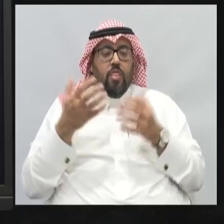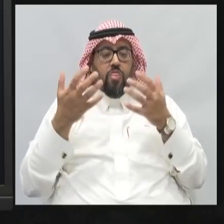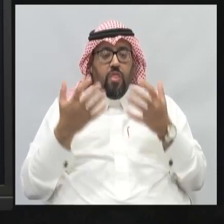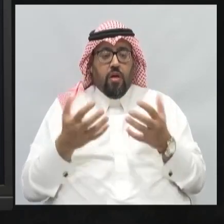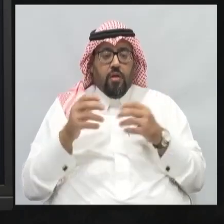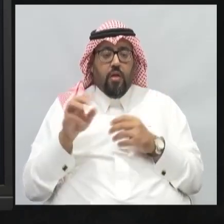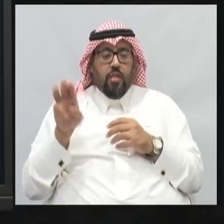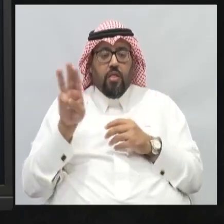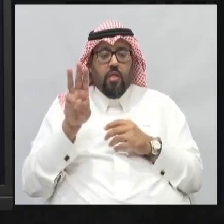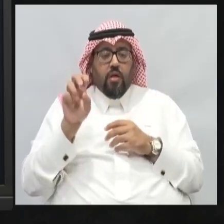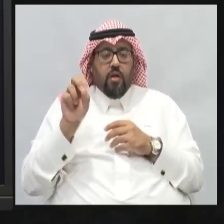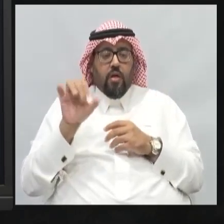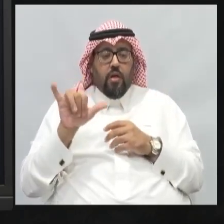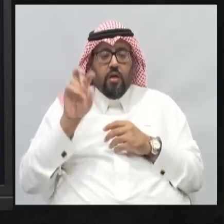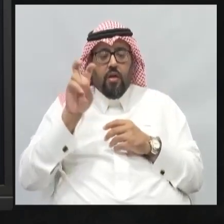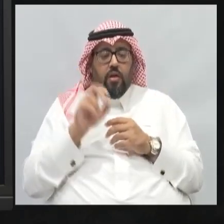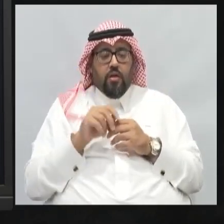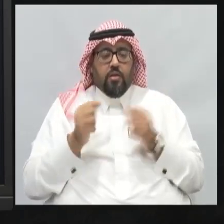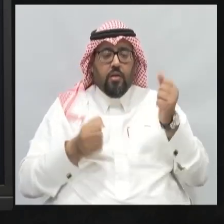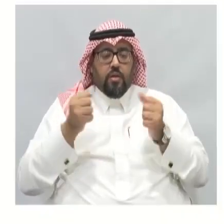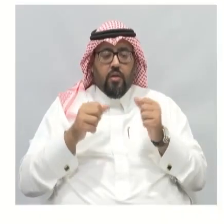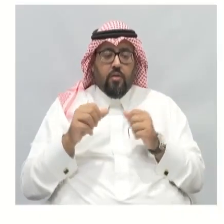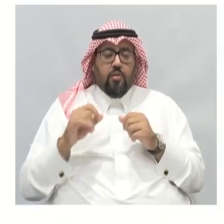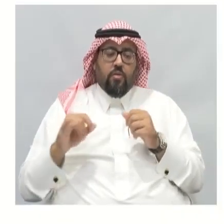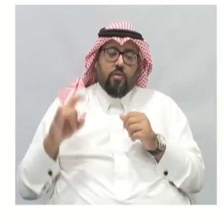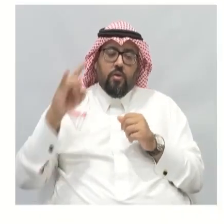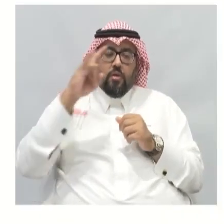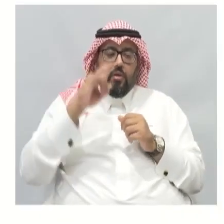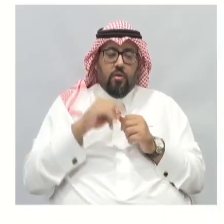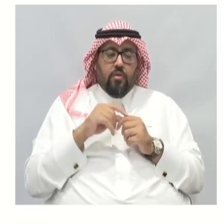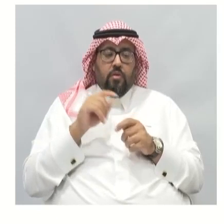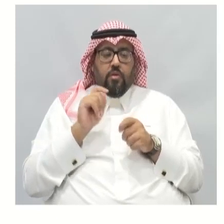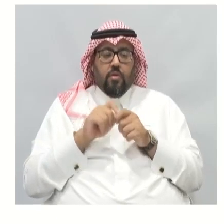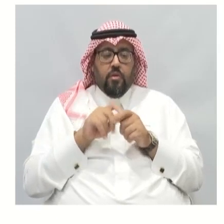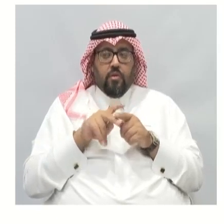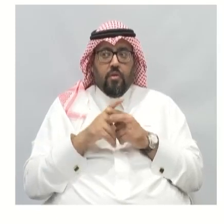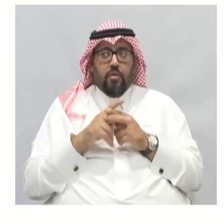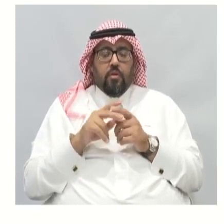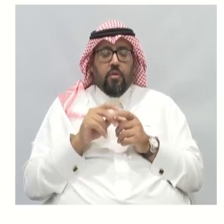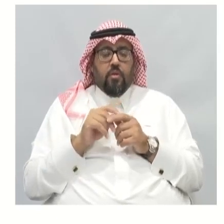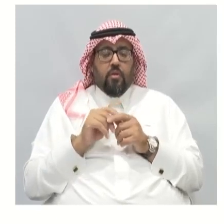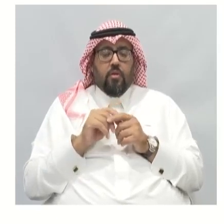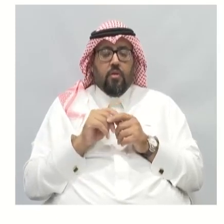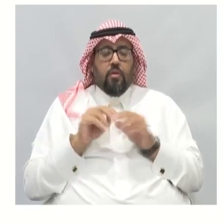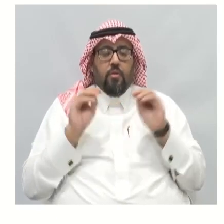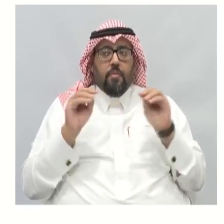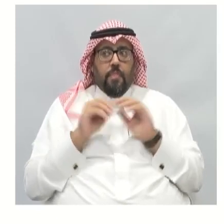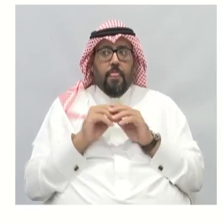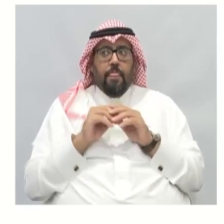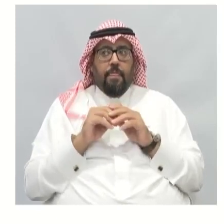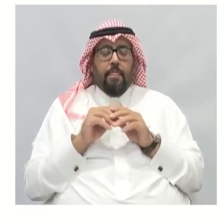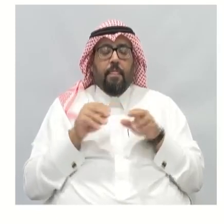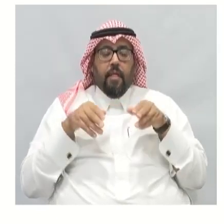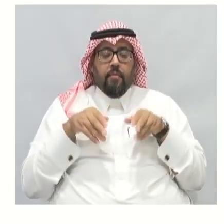الثقيله سيارات وسفن وطائرات ومنسوجات ومنتجات كيماويه فلذلك هي